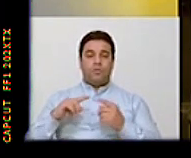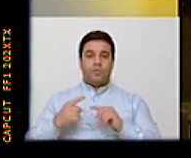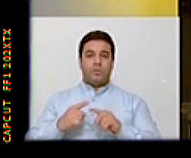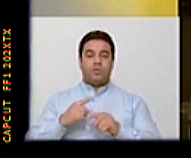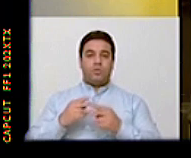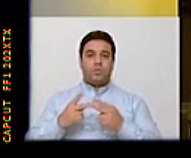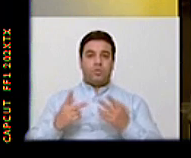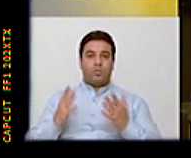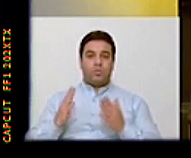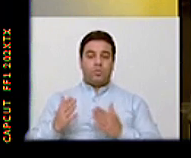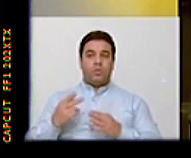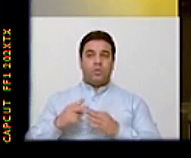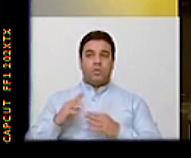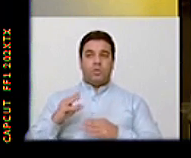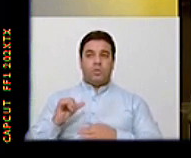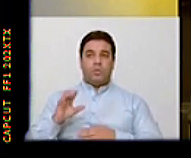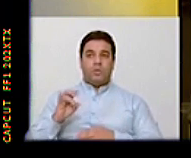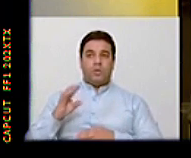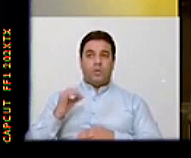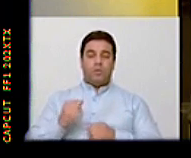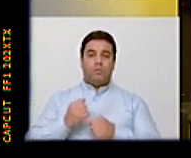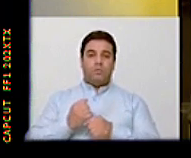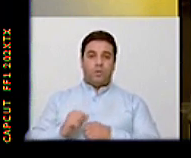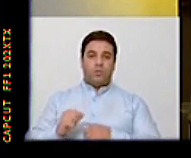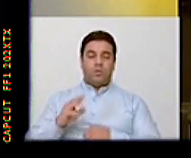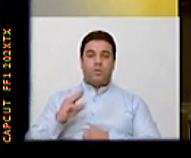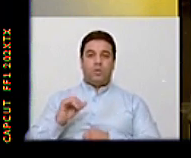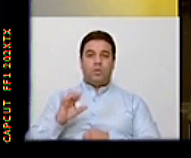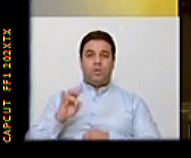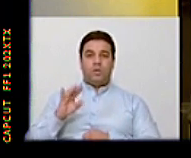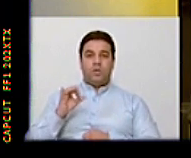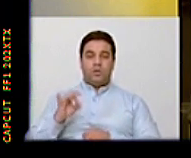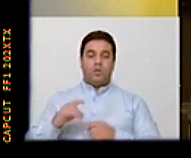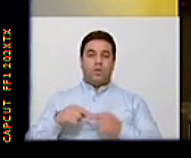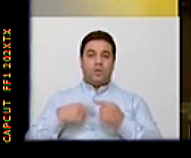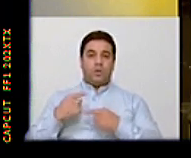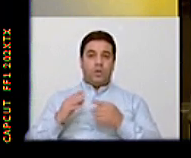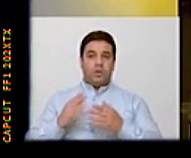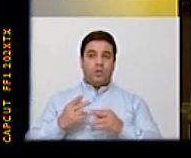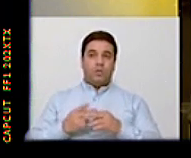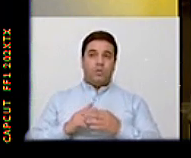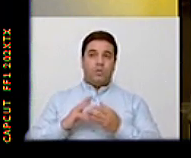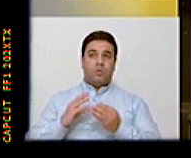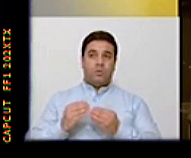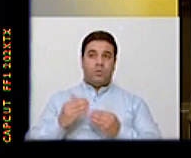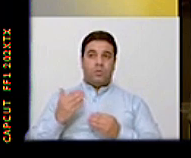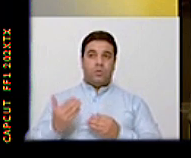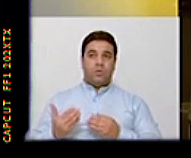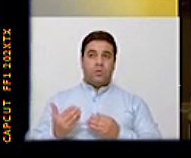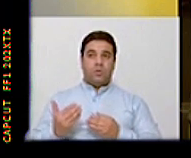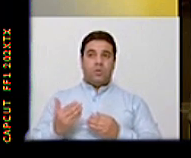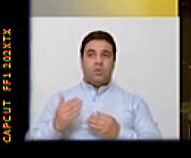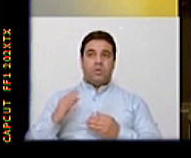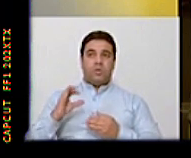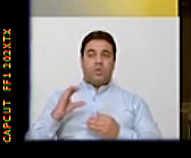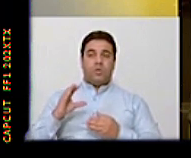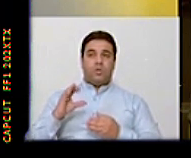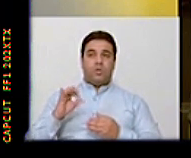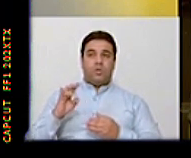bo'ladigan tebranishlar majburiy tebranishlar deyiladi. Majburiy tebranishlar esa